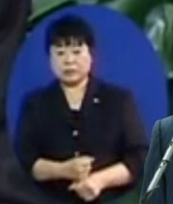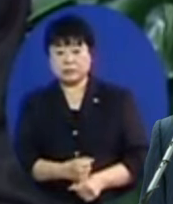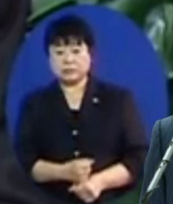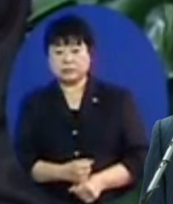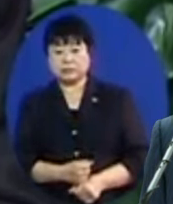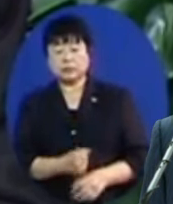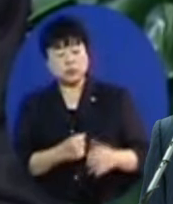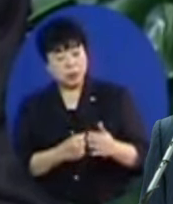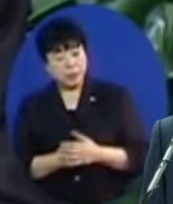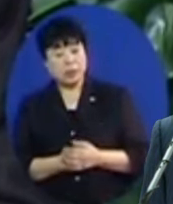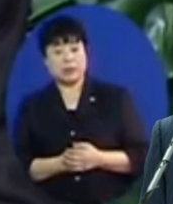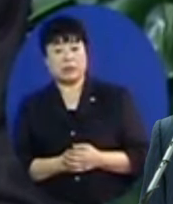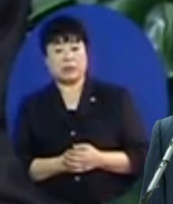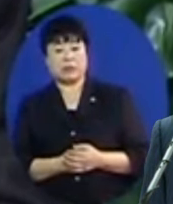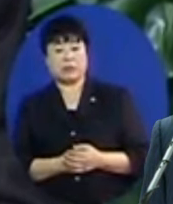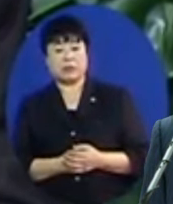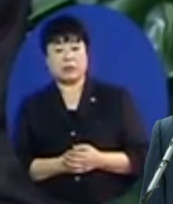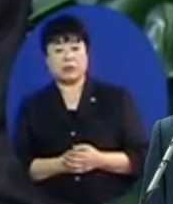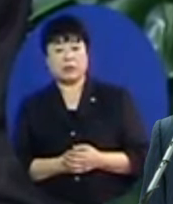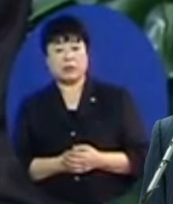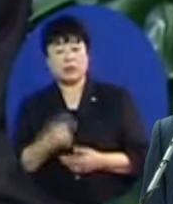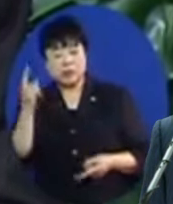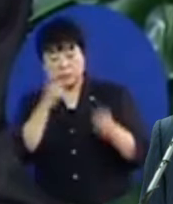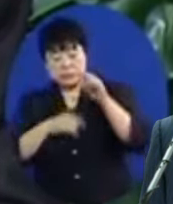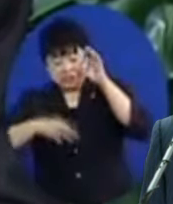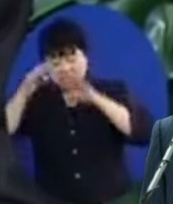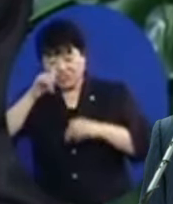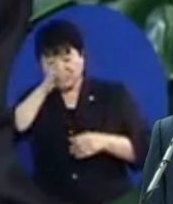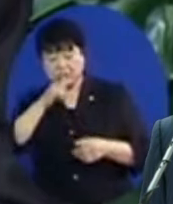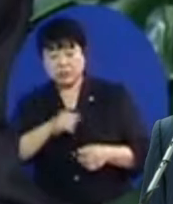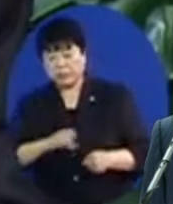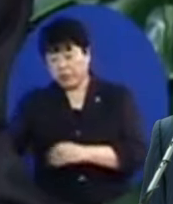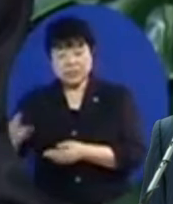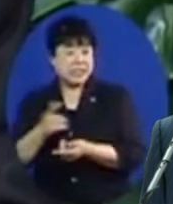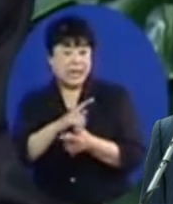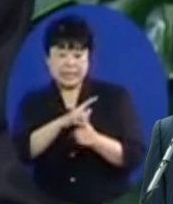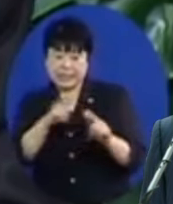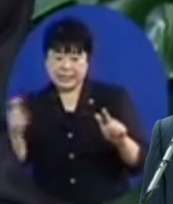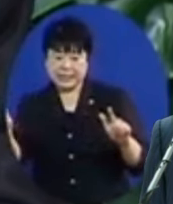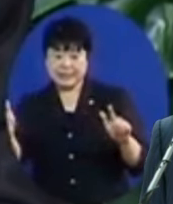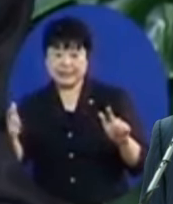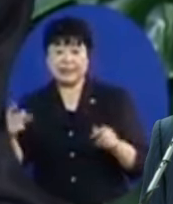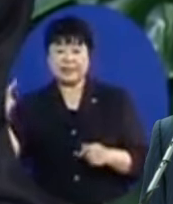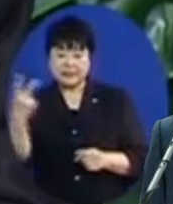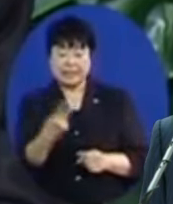존재야. 그게 찢어지고 흠이 있다고 해서 주님이 그대로 버릴 수 있겠는가?